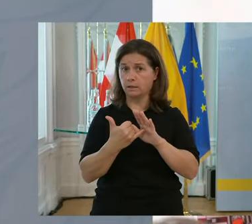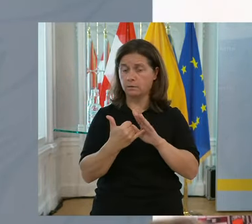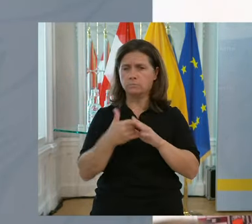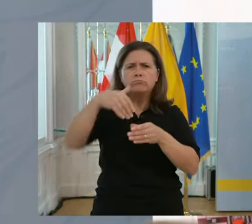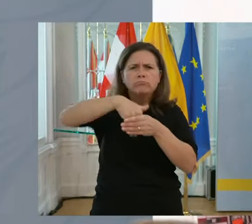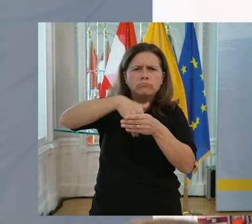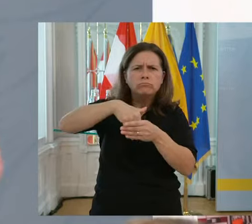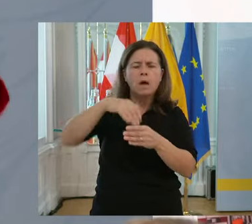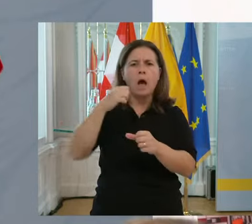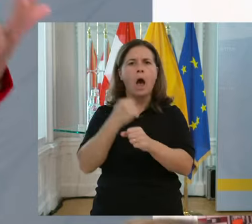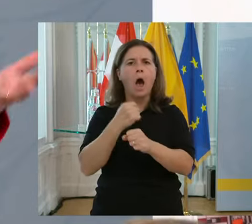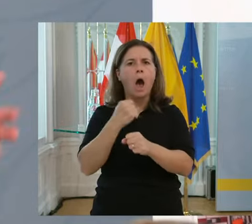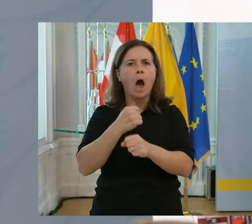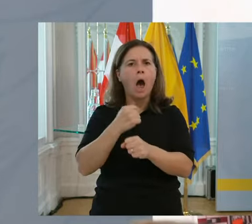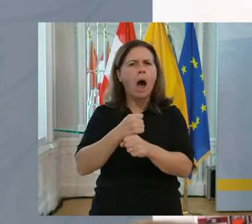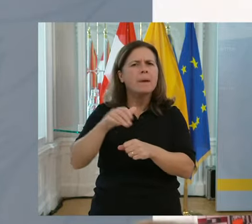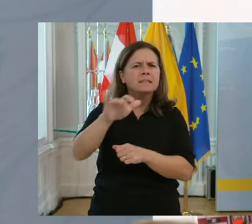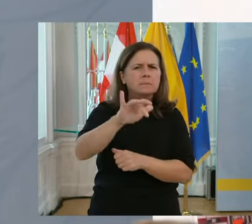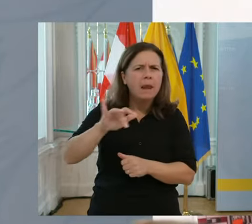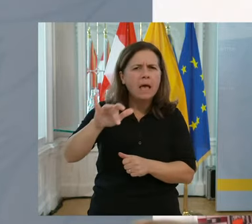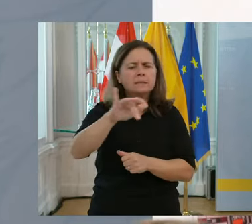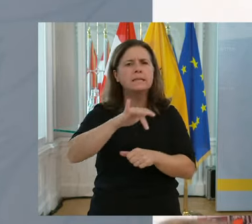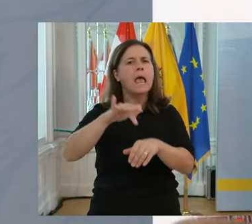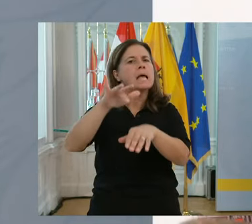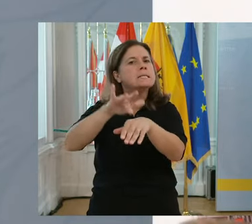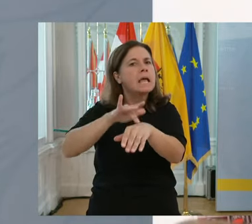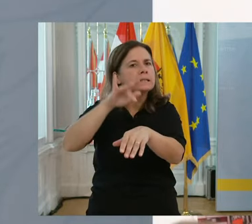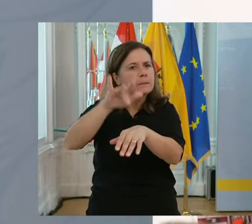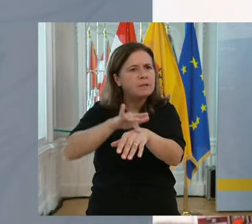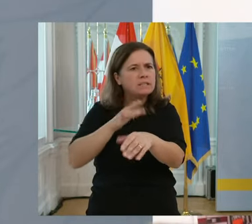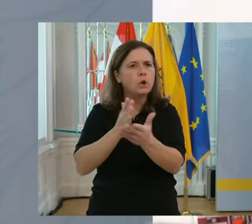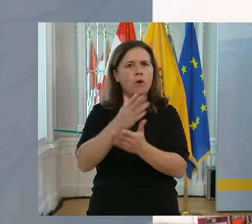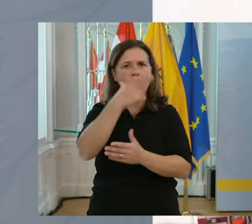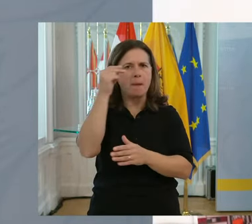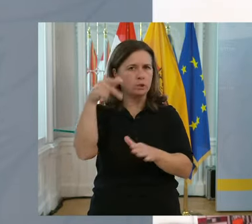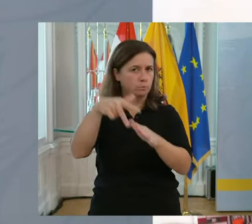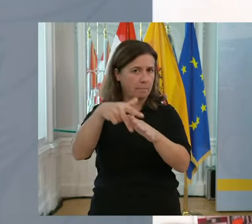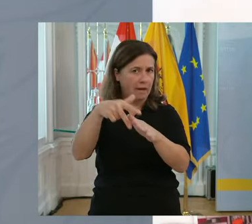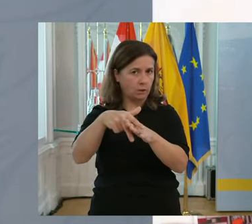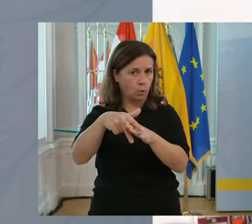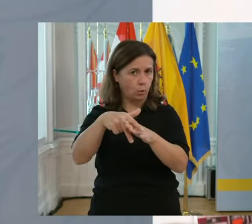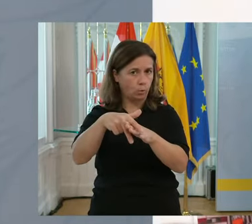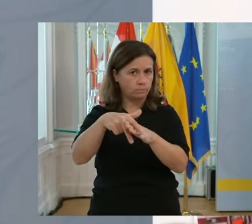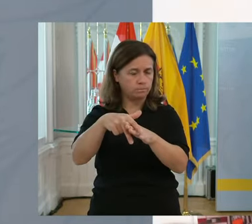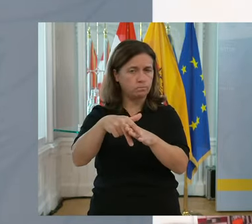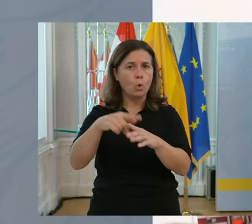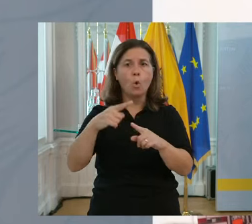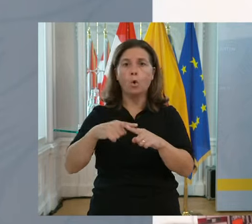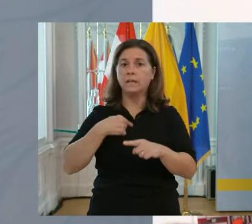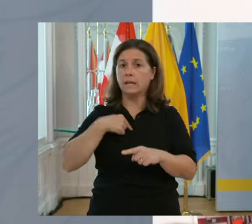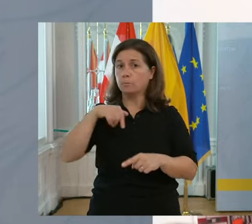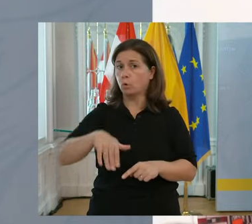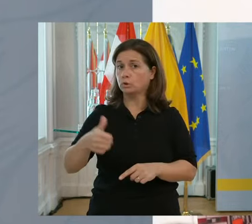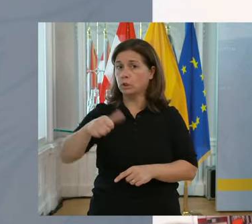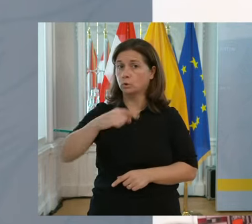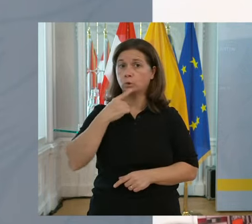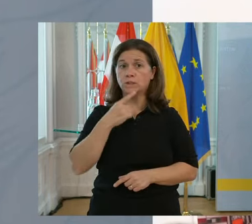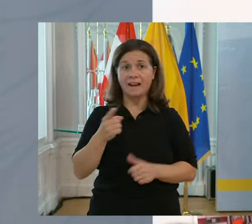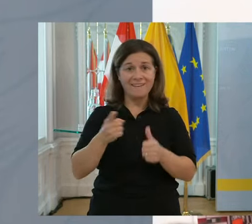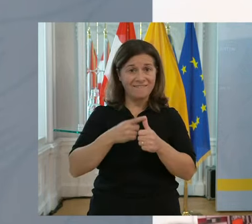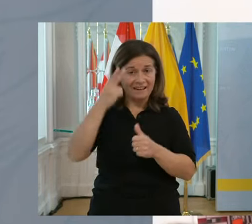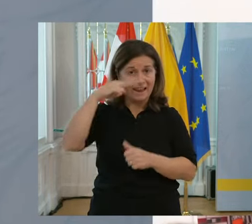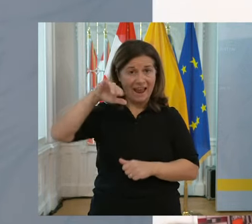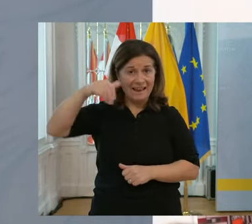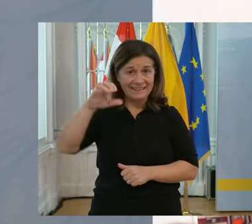es um Arbeitsplätze, da geht es um Sensibilisierung für Menschen mit Behinderung. Und ich muss auch dazu sagen, wenn der Herr